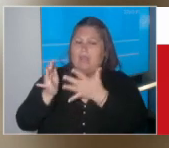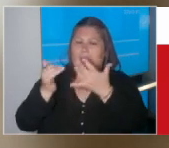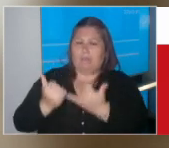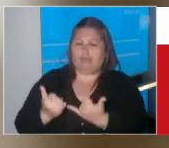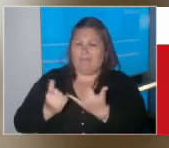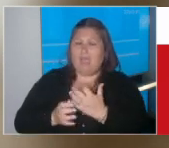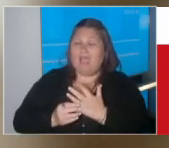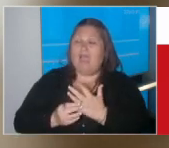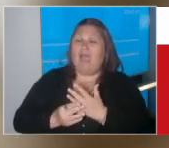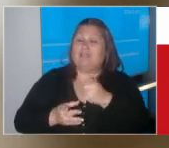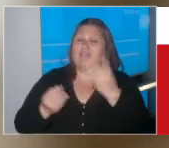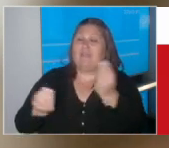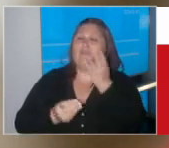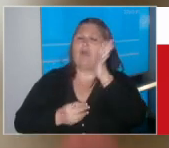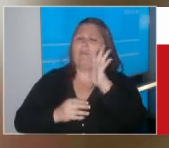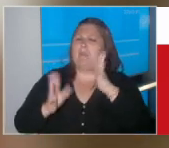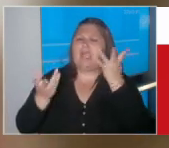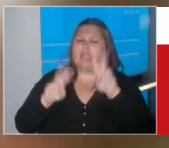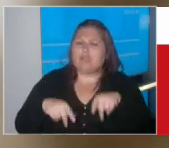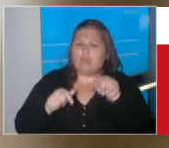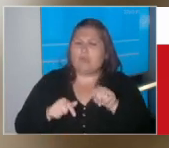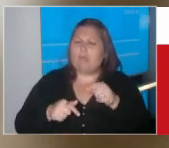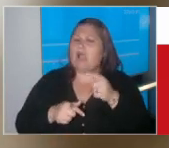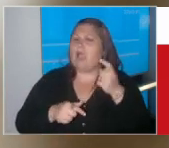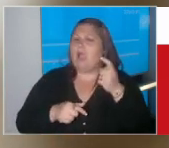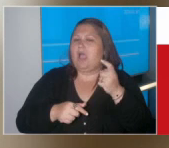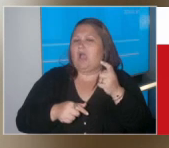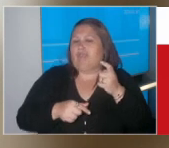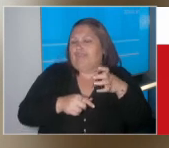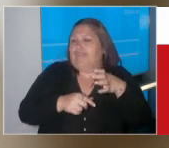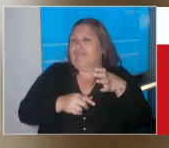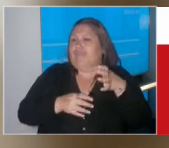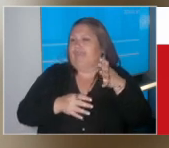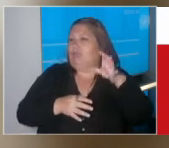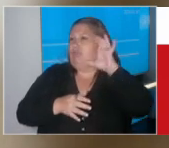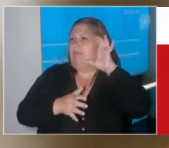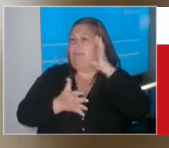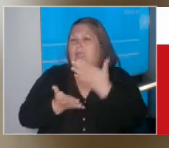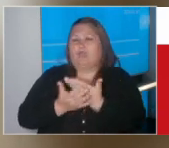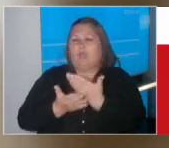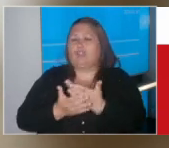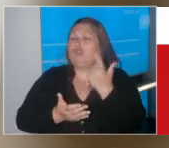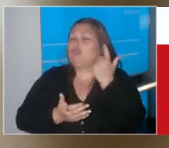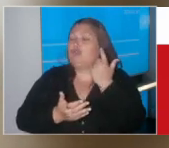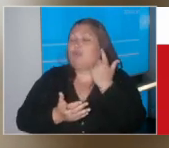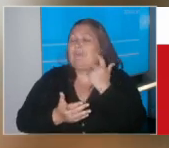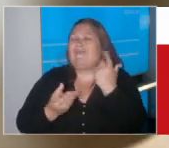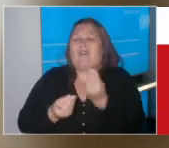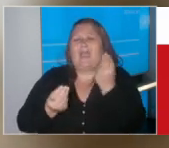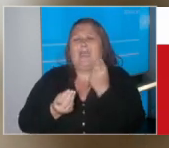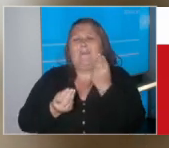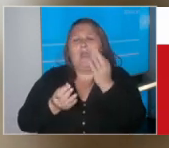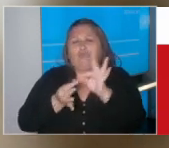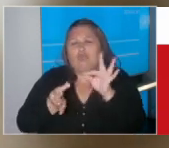האלה, זה דברים נוראים. עכשיו, מה יש לנו כאן? מה אנחנו שומעים בעדויות האלה? אנחנו שומעים דברים פשוטים, פרקטיים.